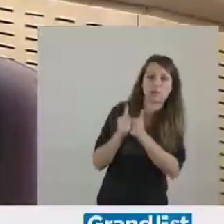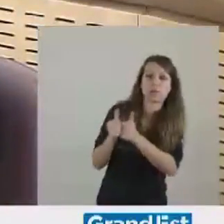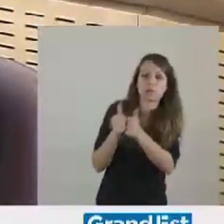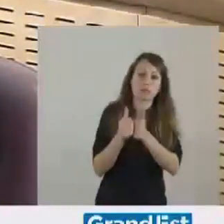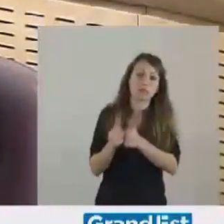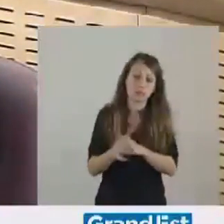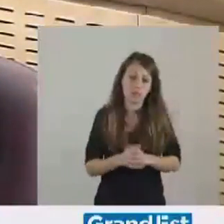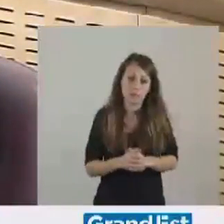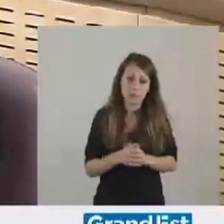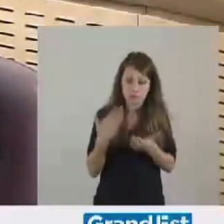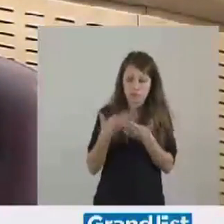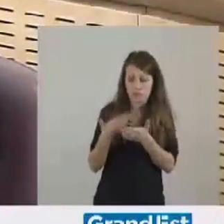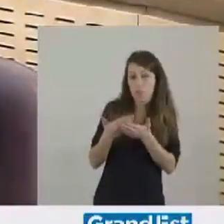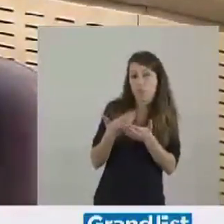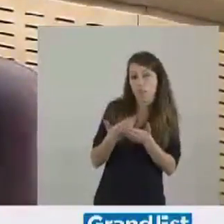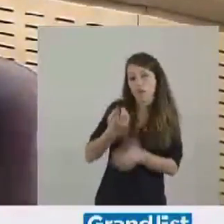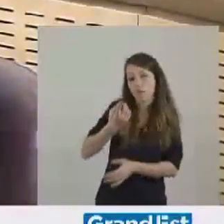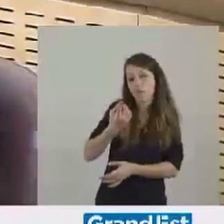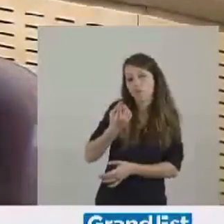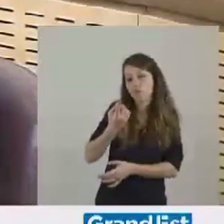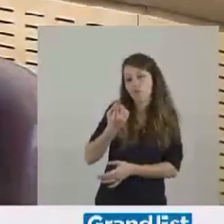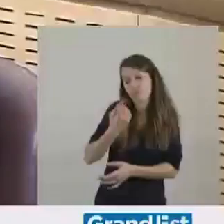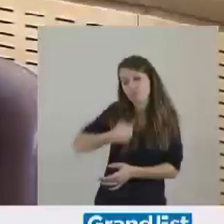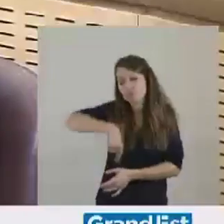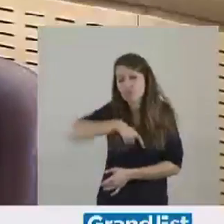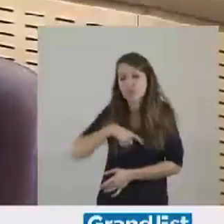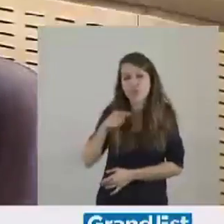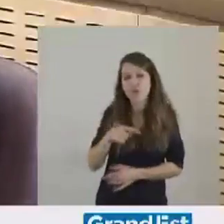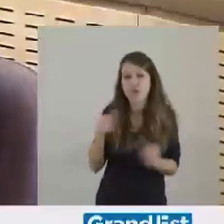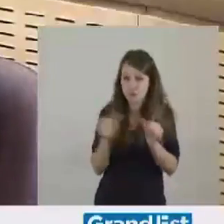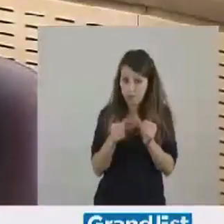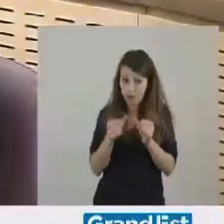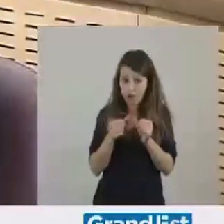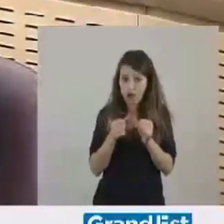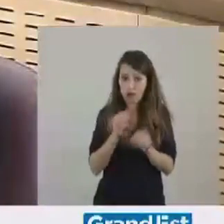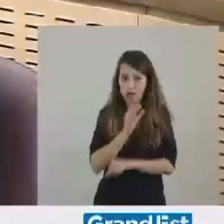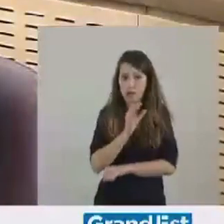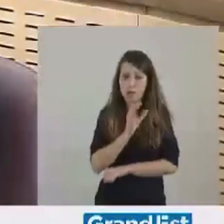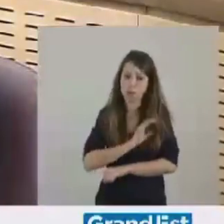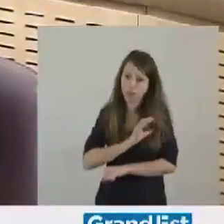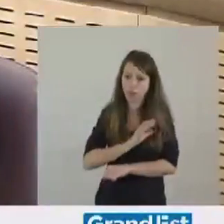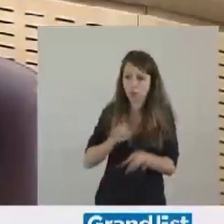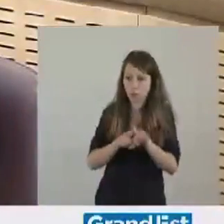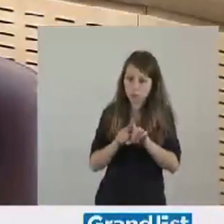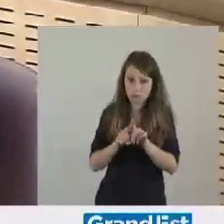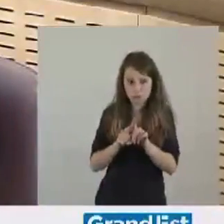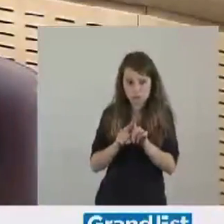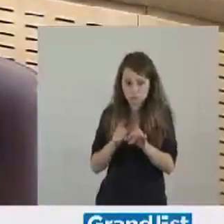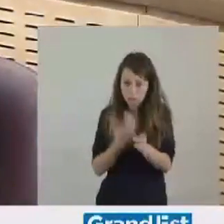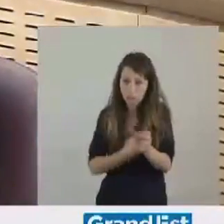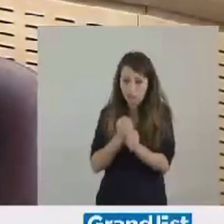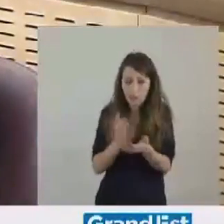administratives, il est de notre devoir de nous inscrire dans une démarche volontariste et avant tout efficace.